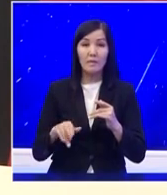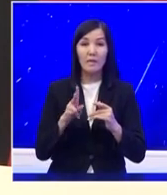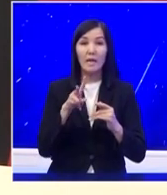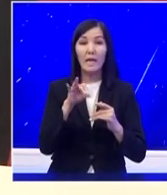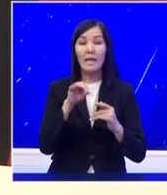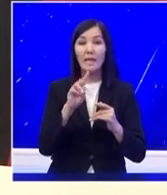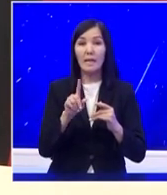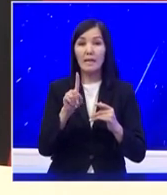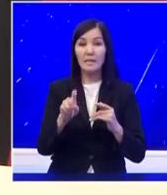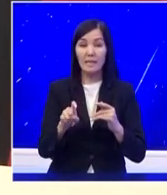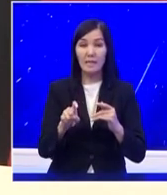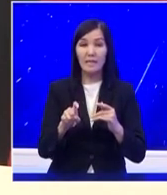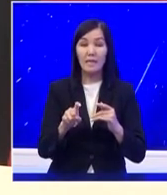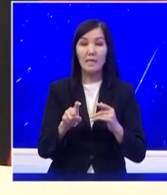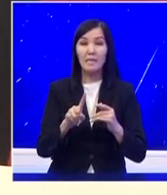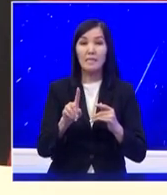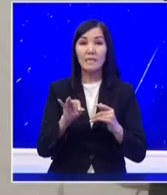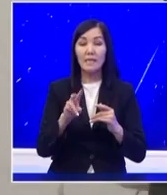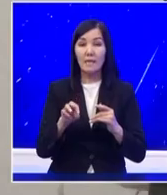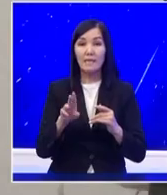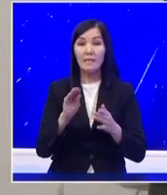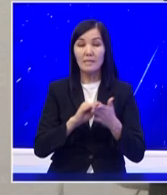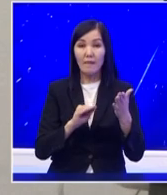на слайдер «Подать заявление на зачисление».